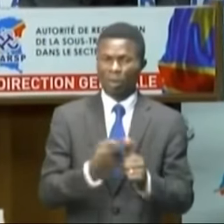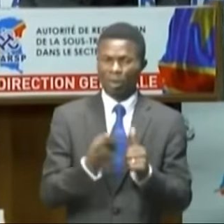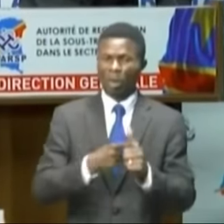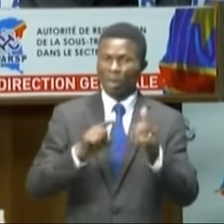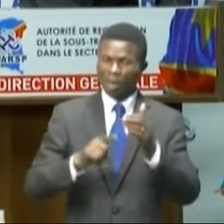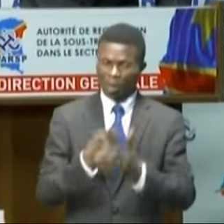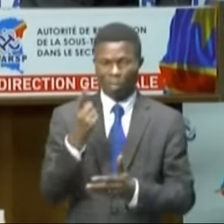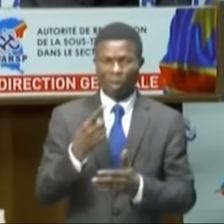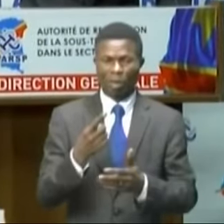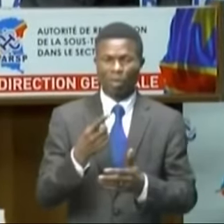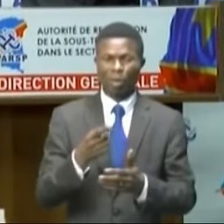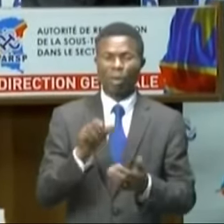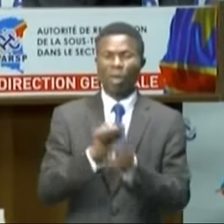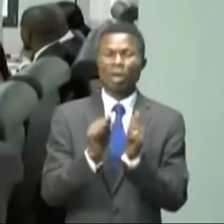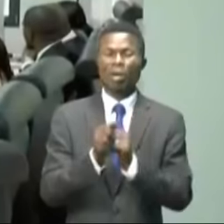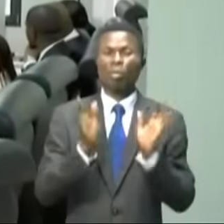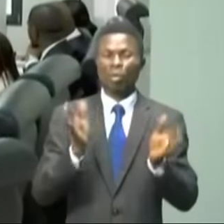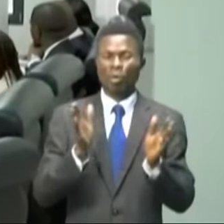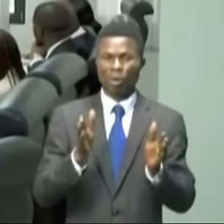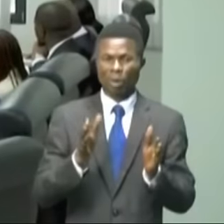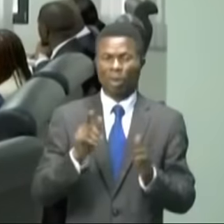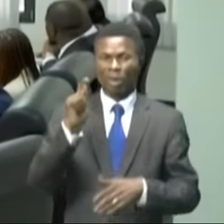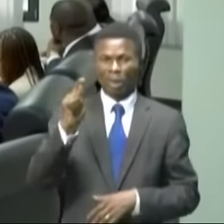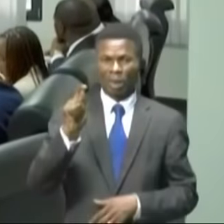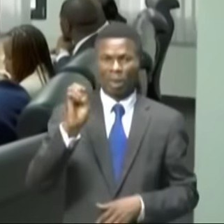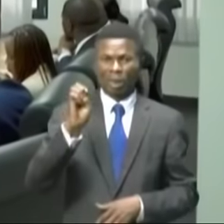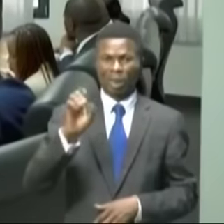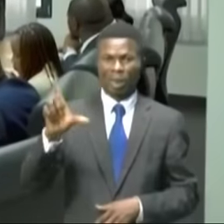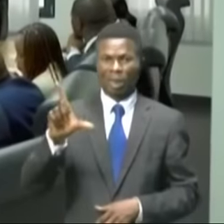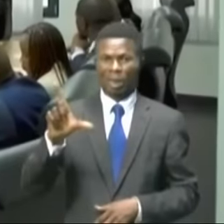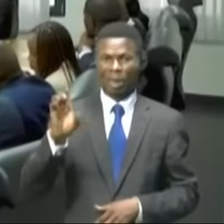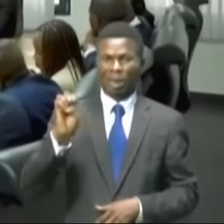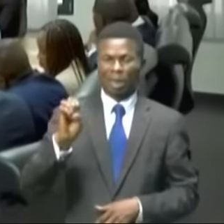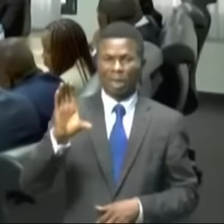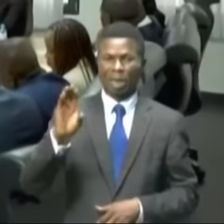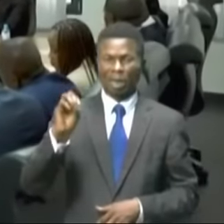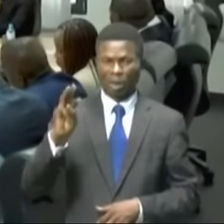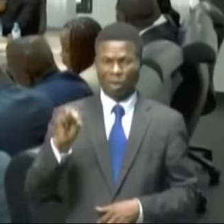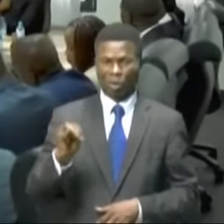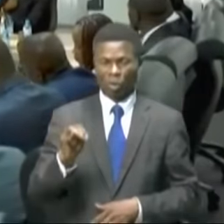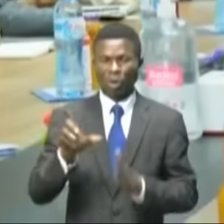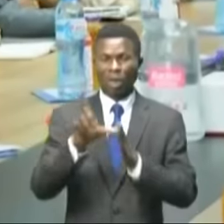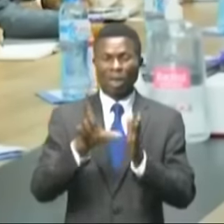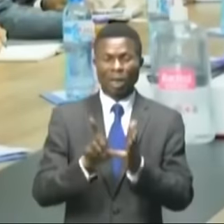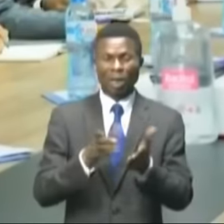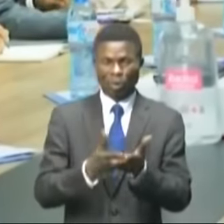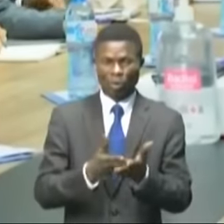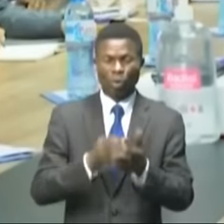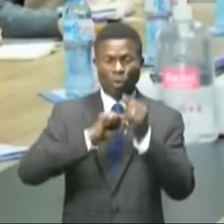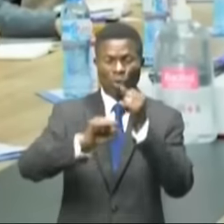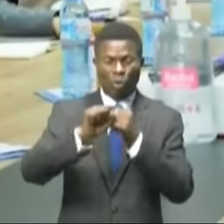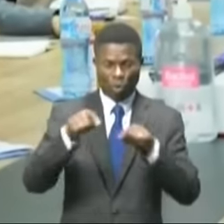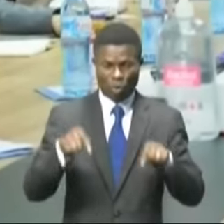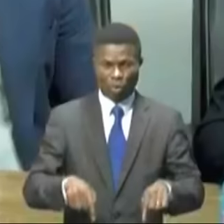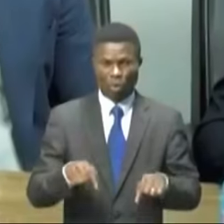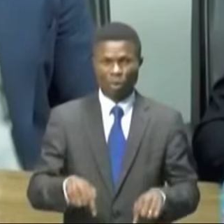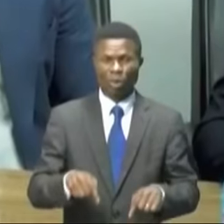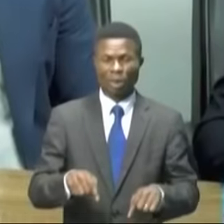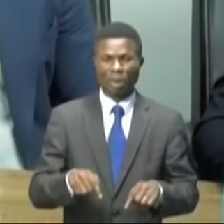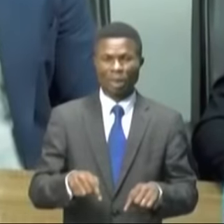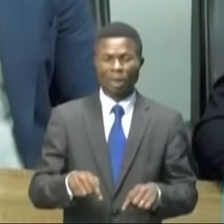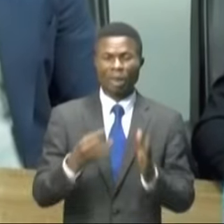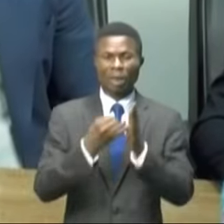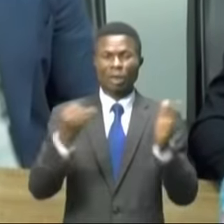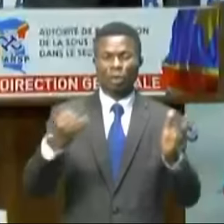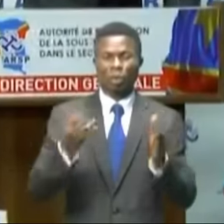première décision, c'était dans les télécoms. Après la campagne de vulgarisation de la loi sur la sous-traitance, aujourd'hui, on n'est plus à